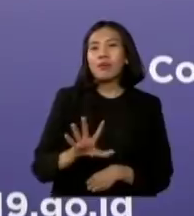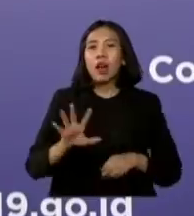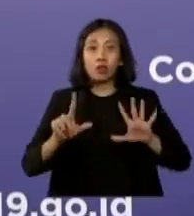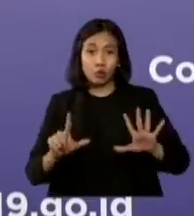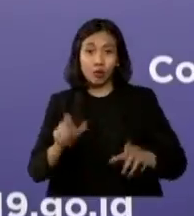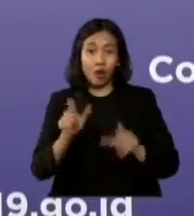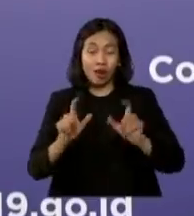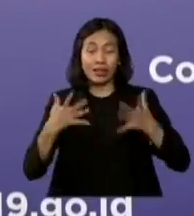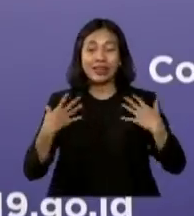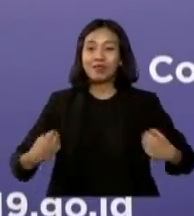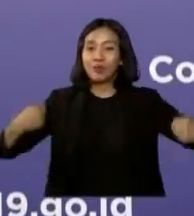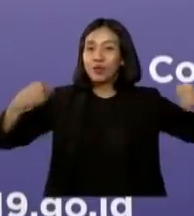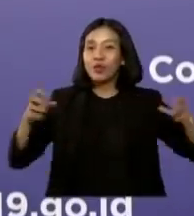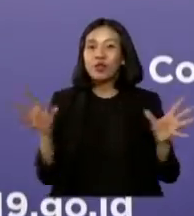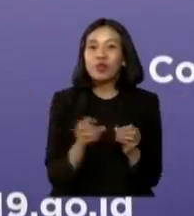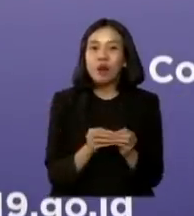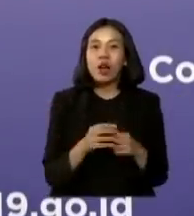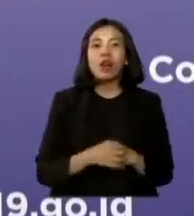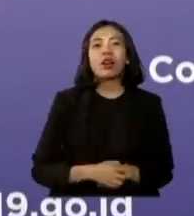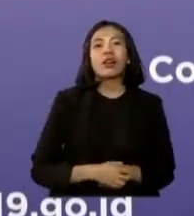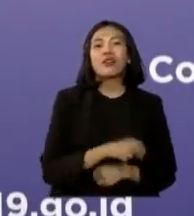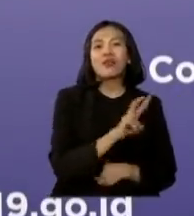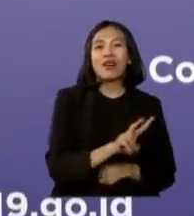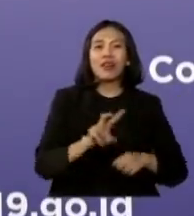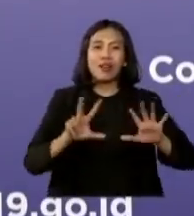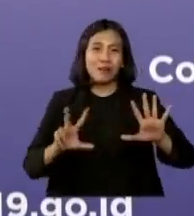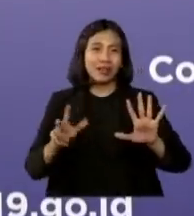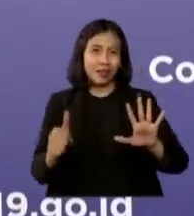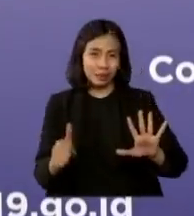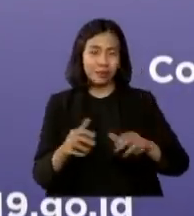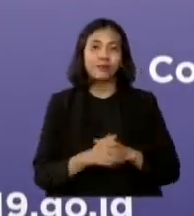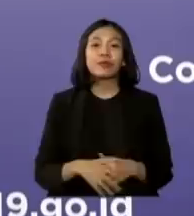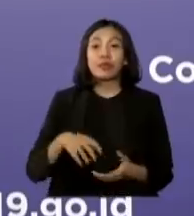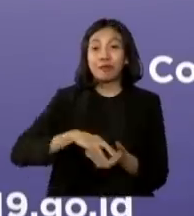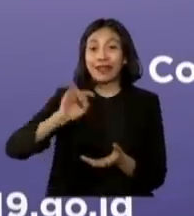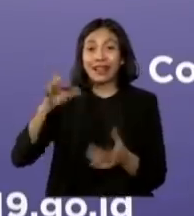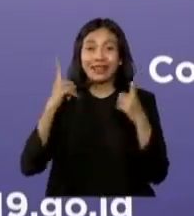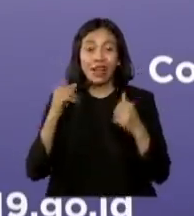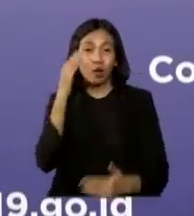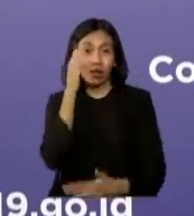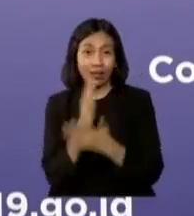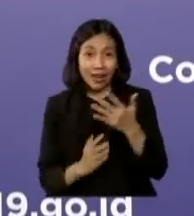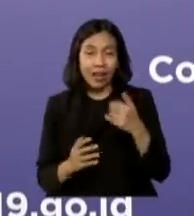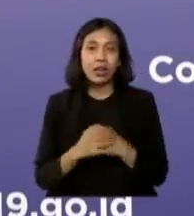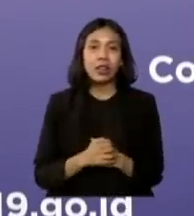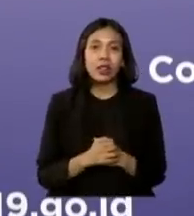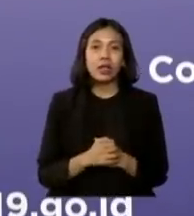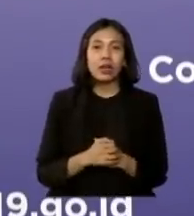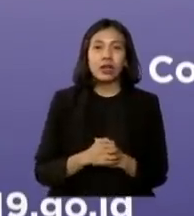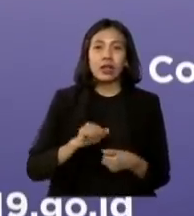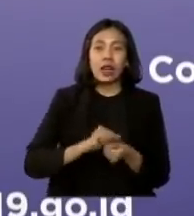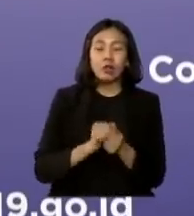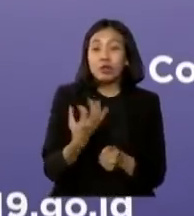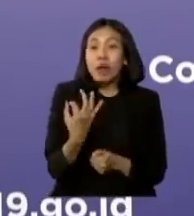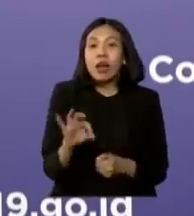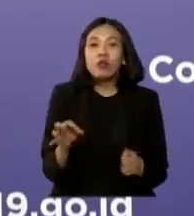kasus sembuh sebanyak 286 orang Jawa Tengah melaporkan 208ar